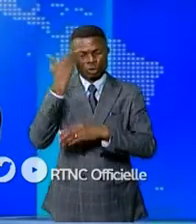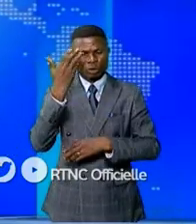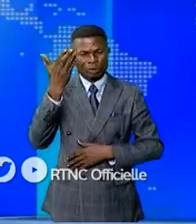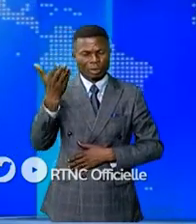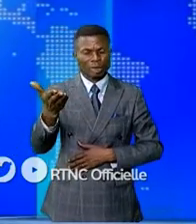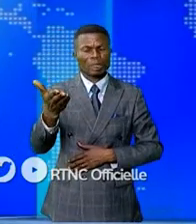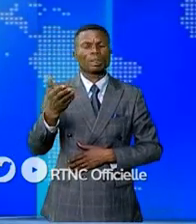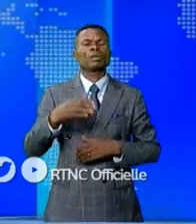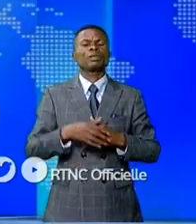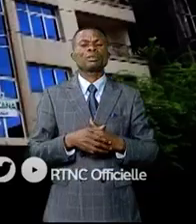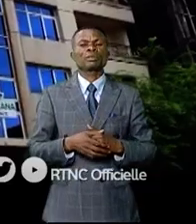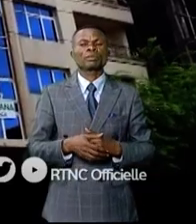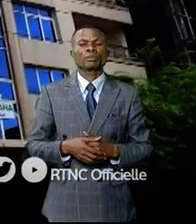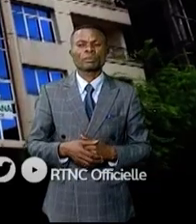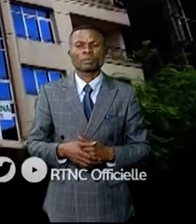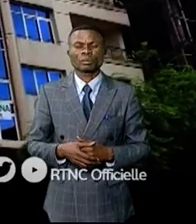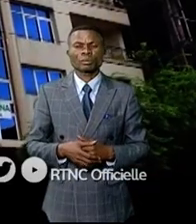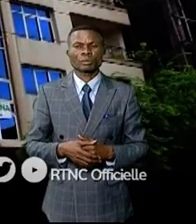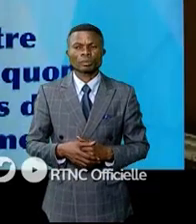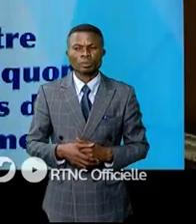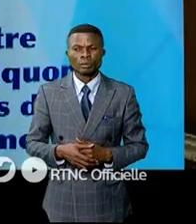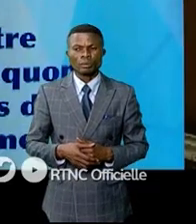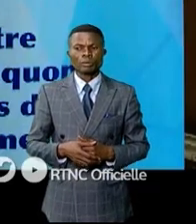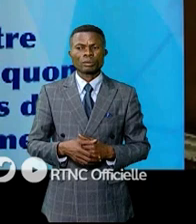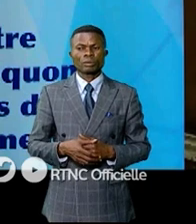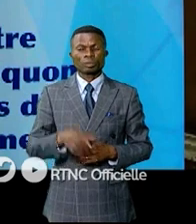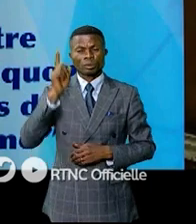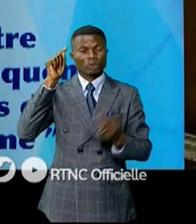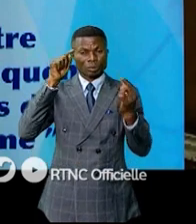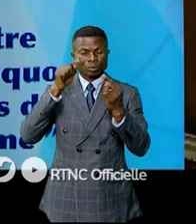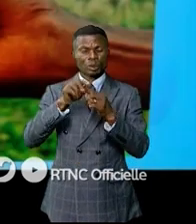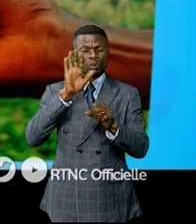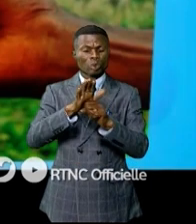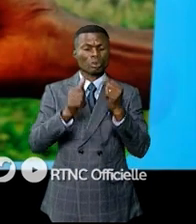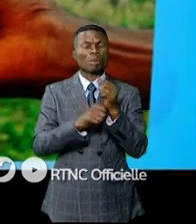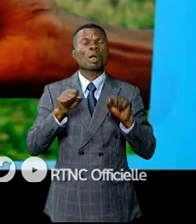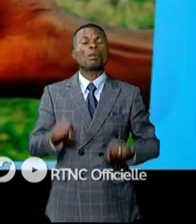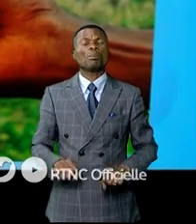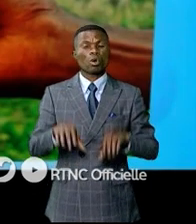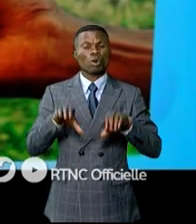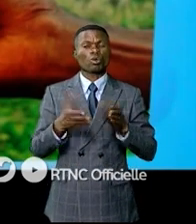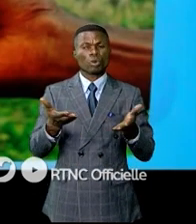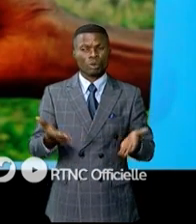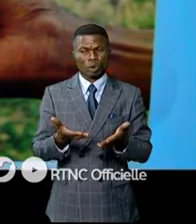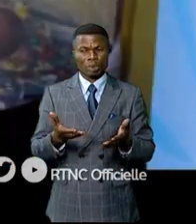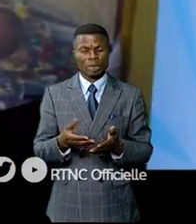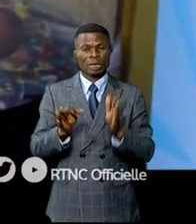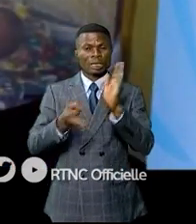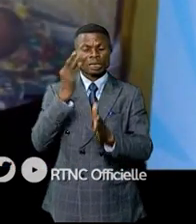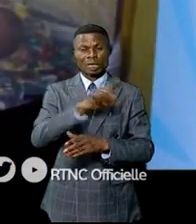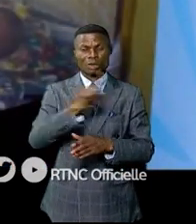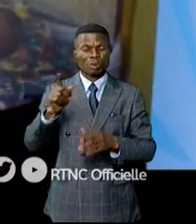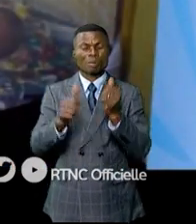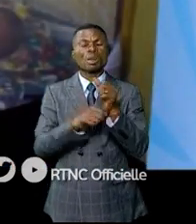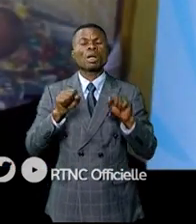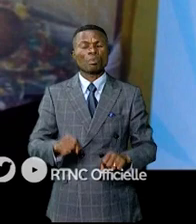pour le compte de la RTNC. Le paludisme reste la première cause de mortalité en République démocratique du Congo. Près de 13 000 décès